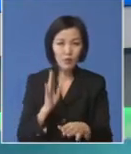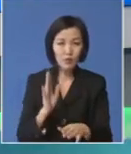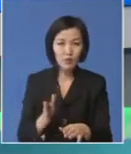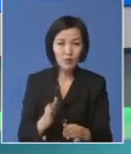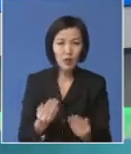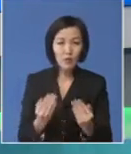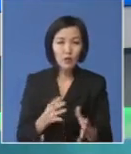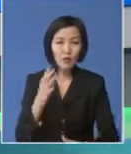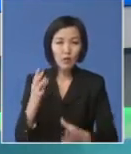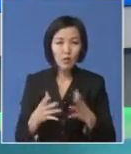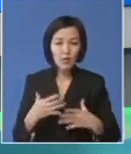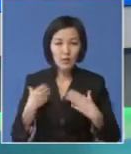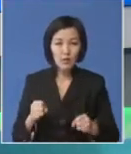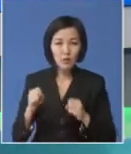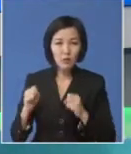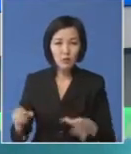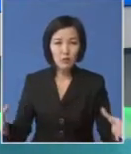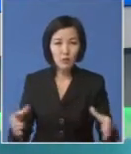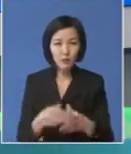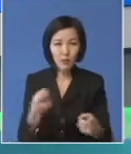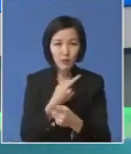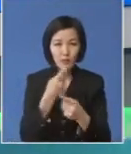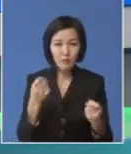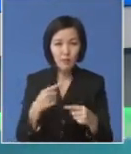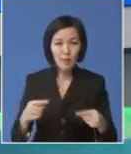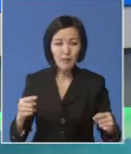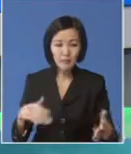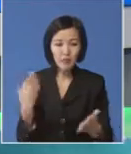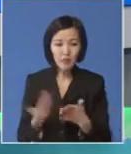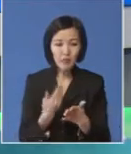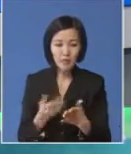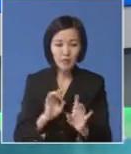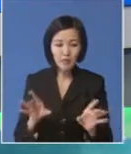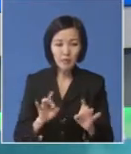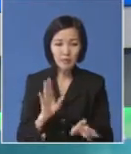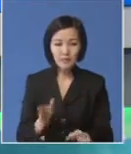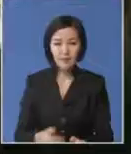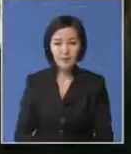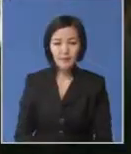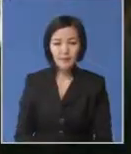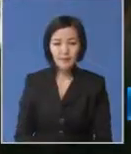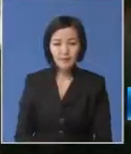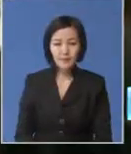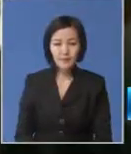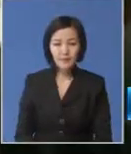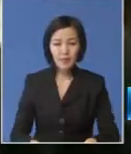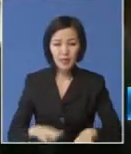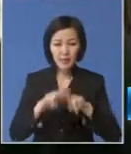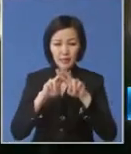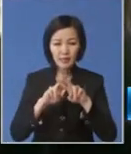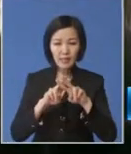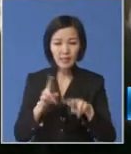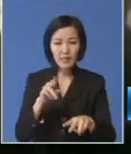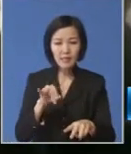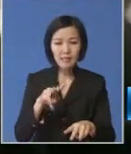туралы халықаралық денсаулық сақтау ұйымы мәлімдеп отыр. Осы және өзге де ақпараттар алдағы топтамада. Астанадағы